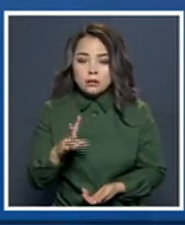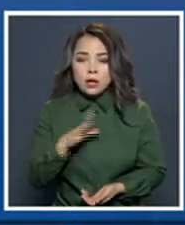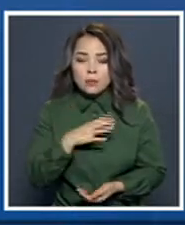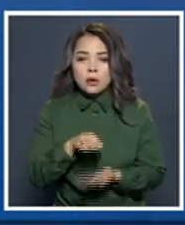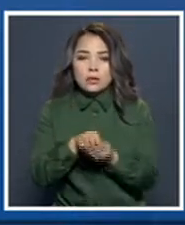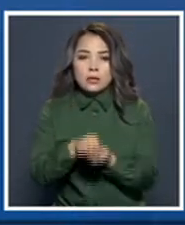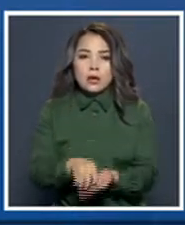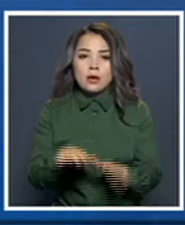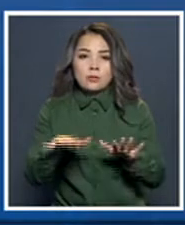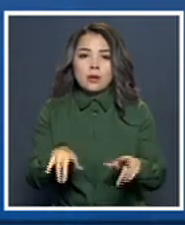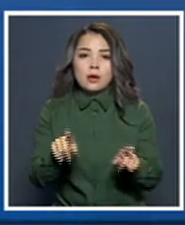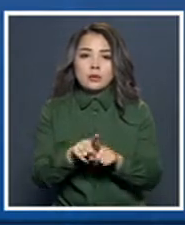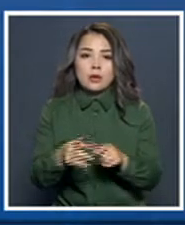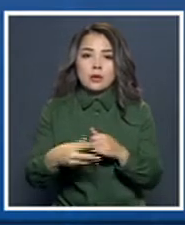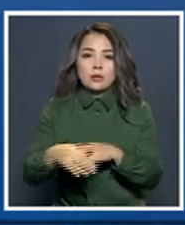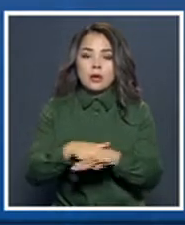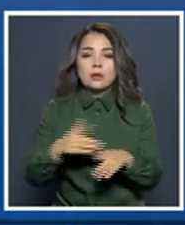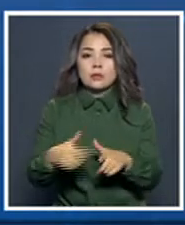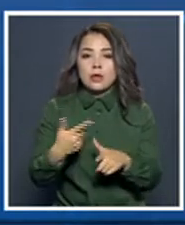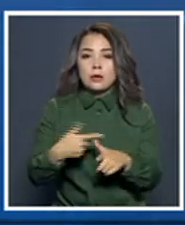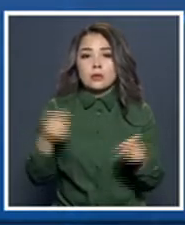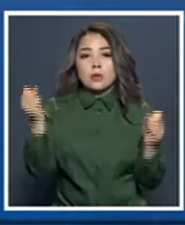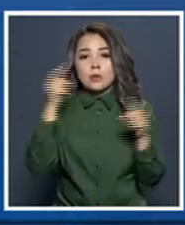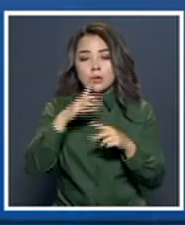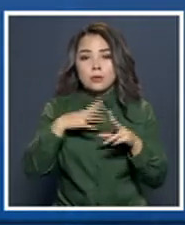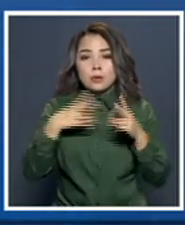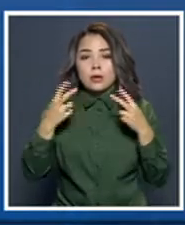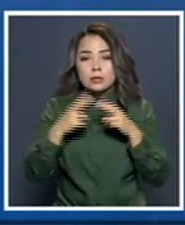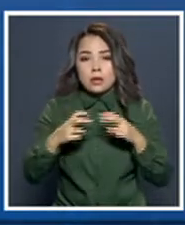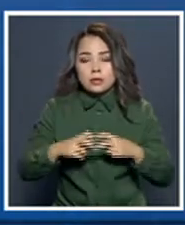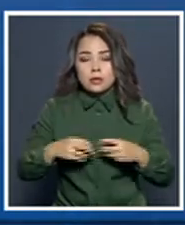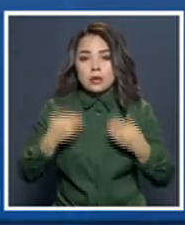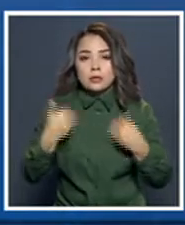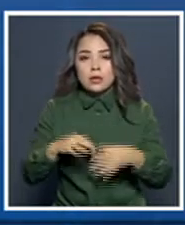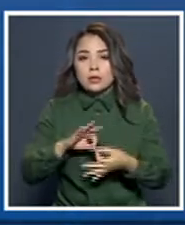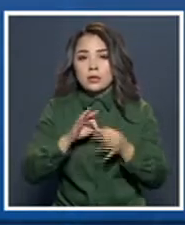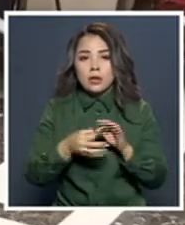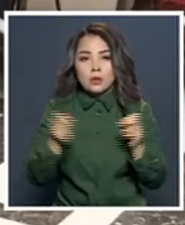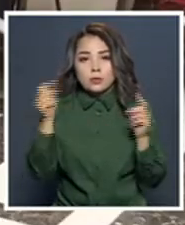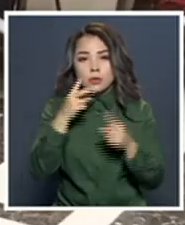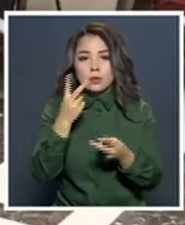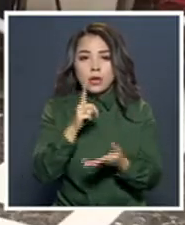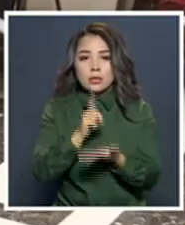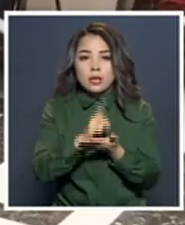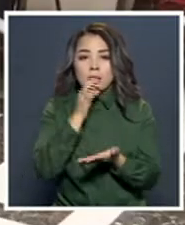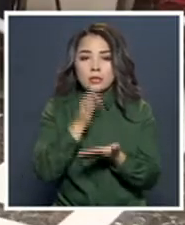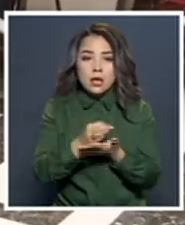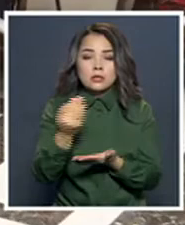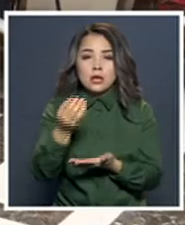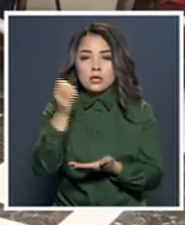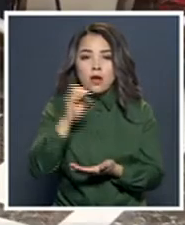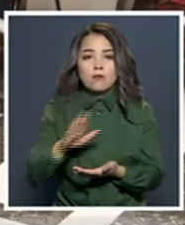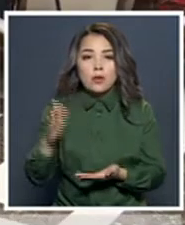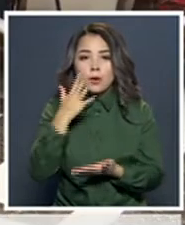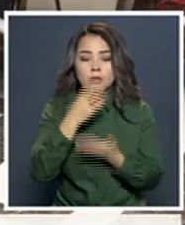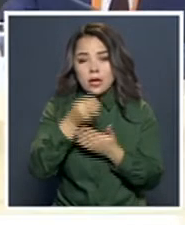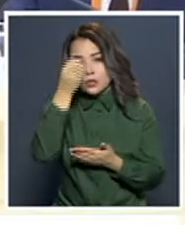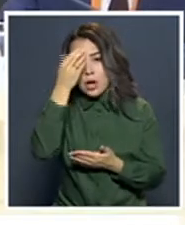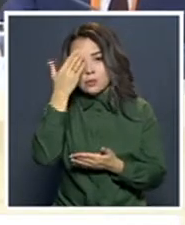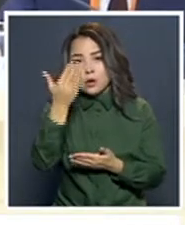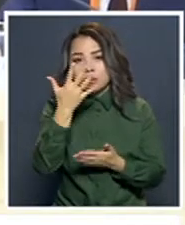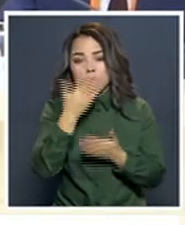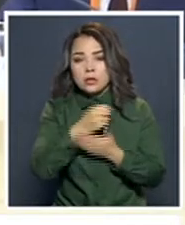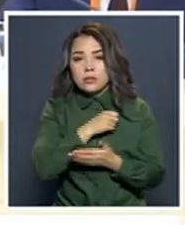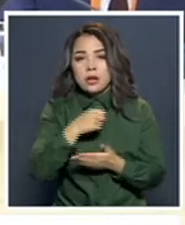жерленген адамдардың шығу тегін анықтау мақсатында генетикалық сараптамалар жасалуда. Ол үшін Еуропа елдері мен Жапонияның ең мықты деген